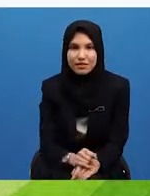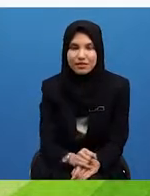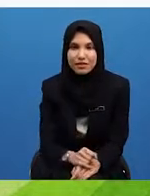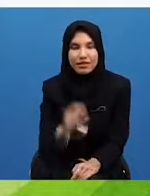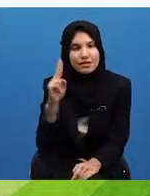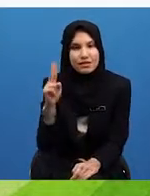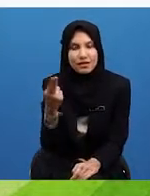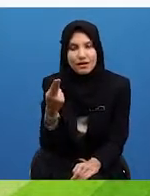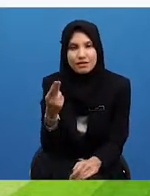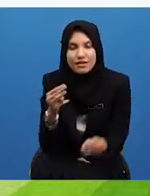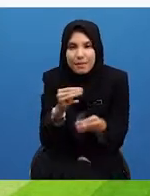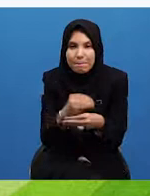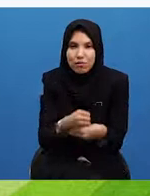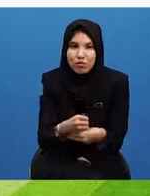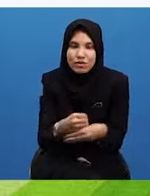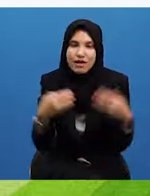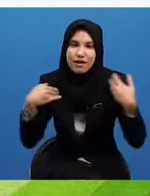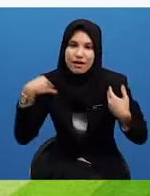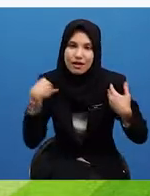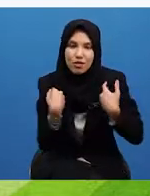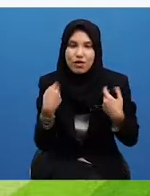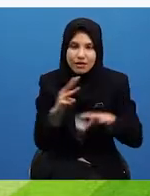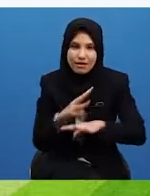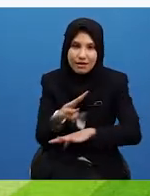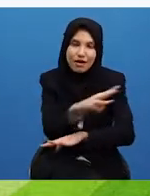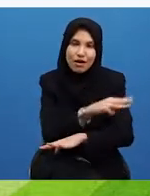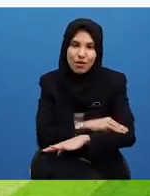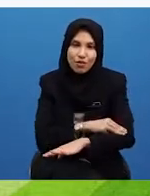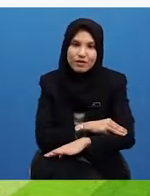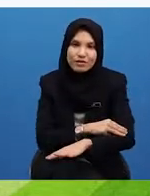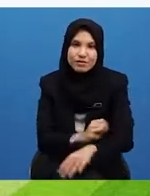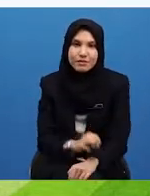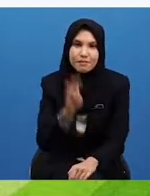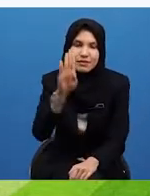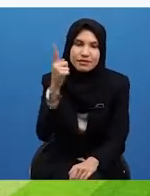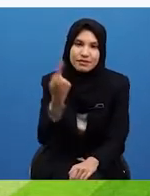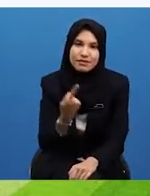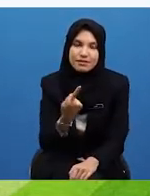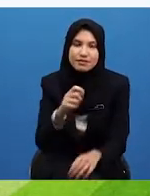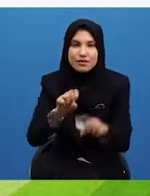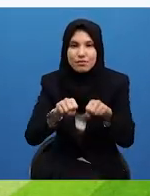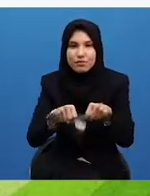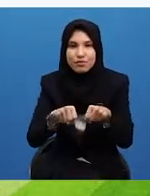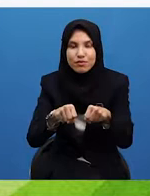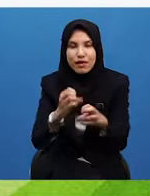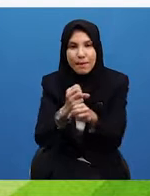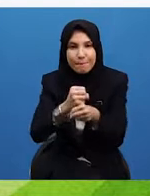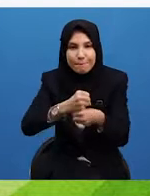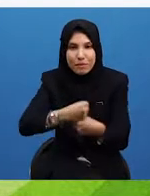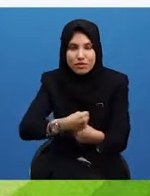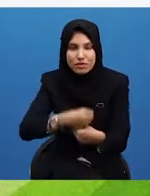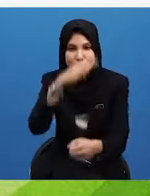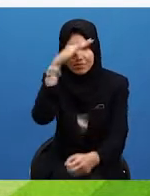Mengapakah hanya model Taiwan di kawasan bisa aja yang